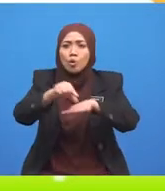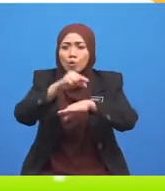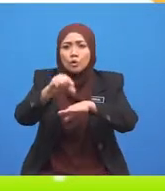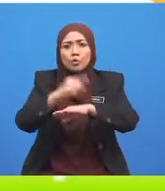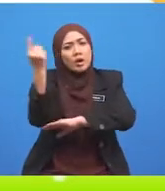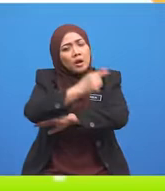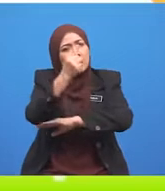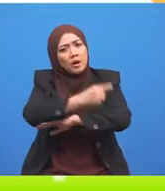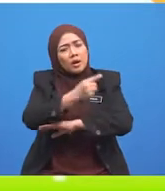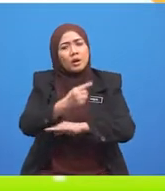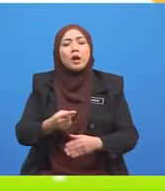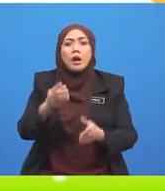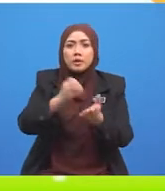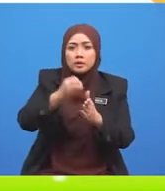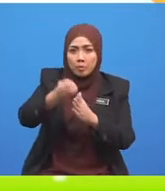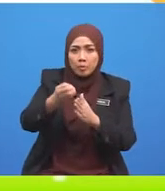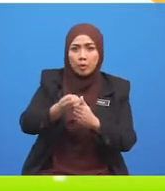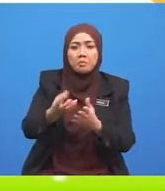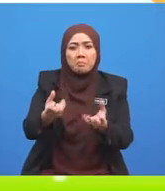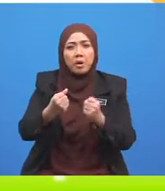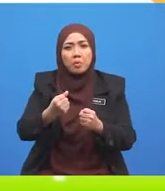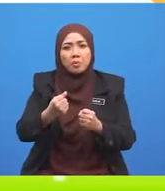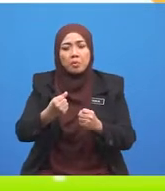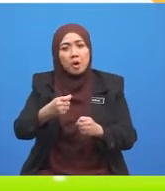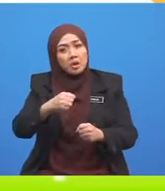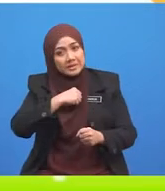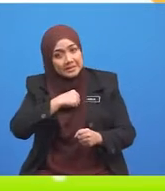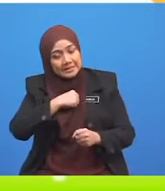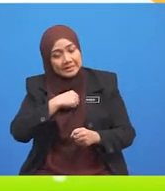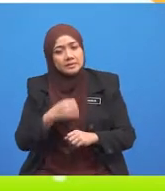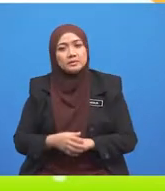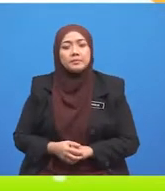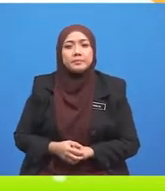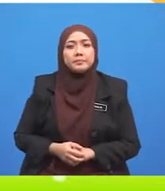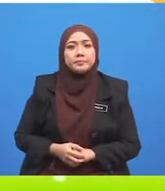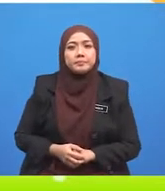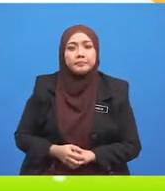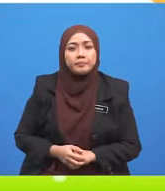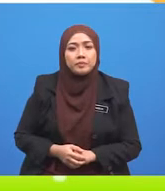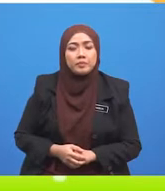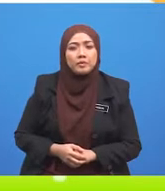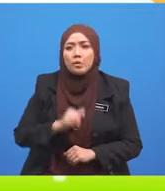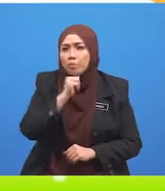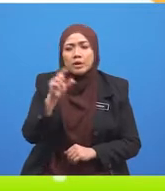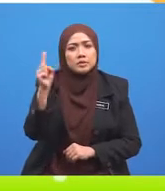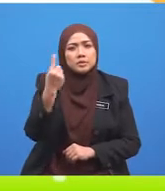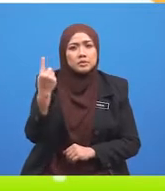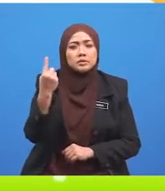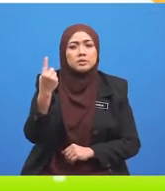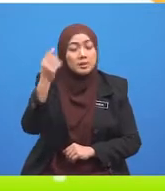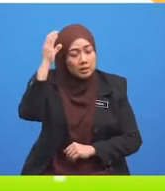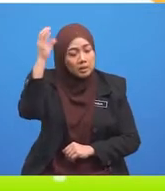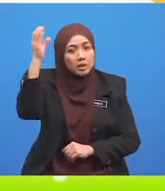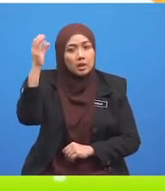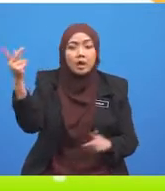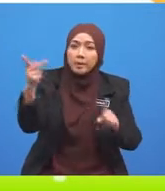ataupun untuk kehendak sendiri. Amalan ini bukan sahaja memberikan kesedaran